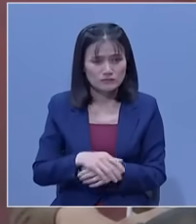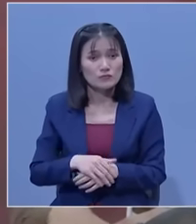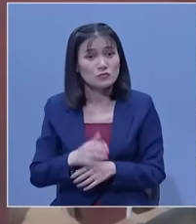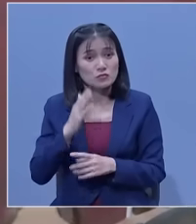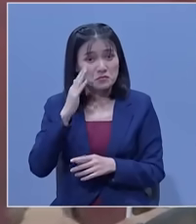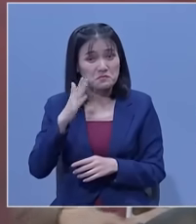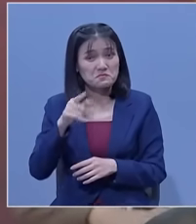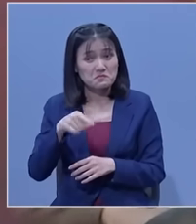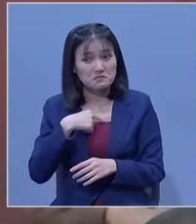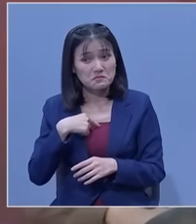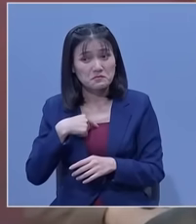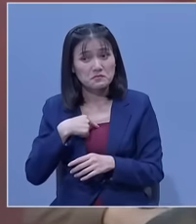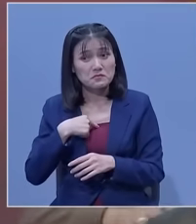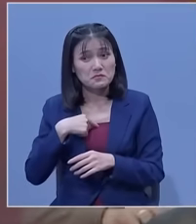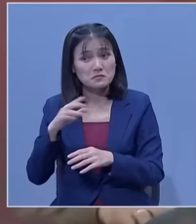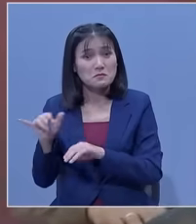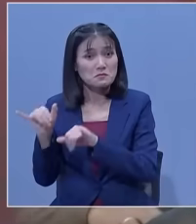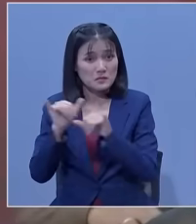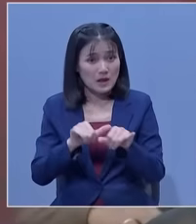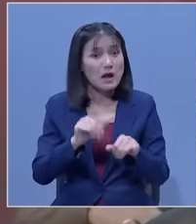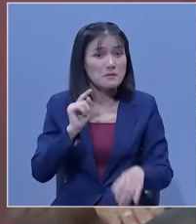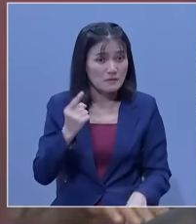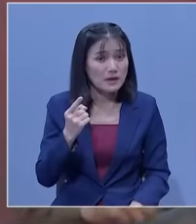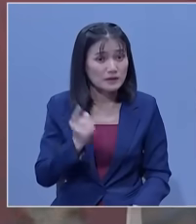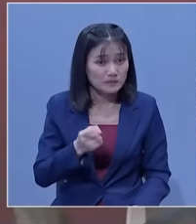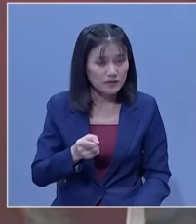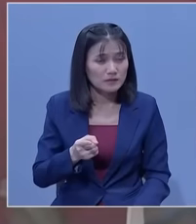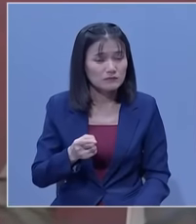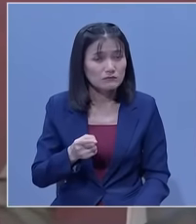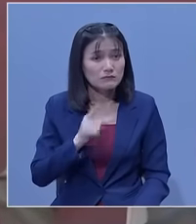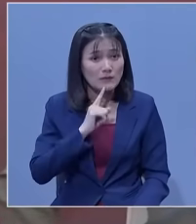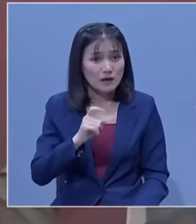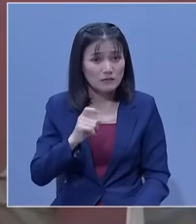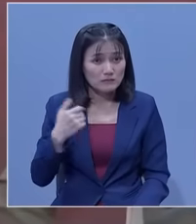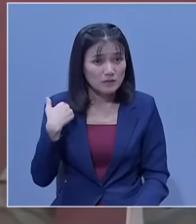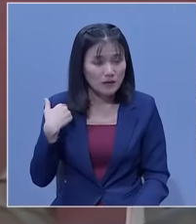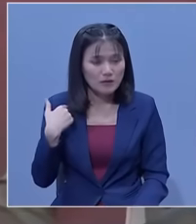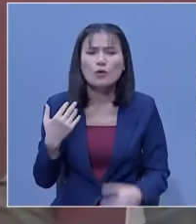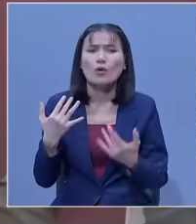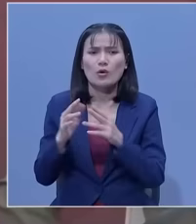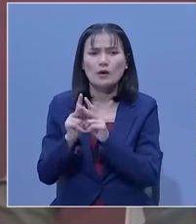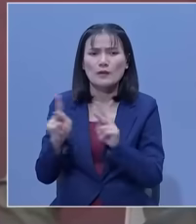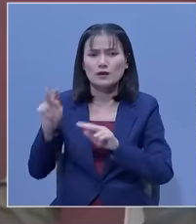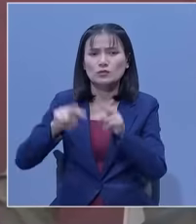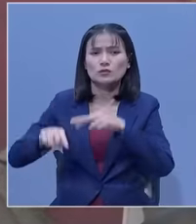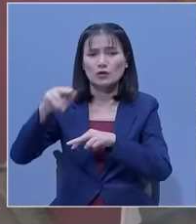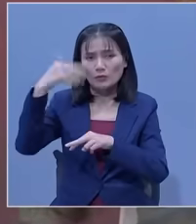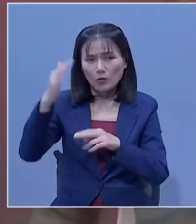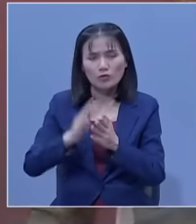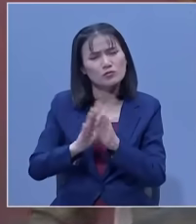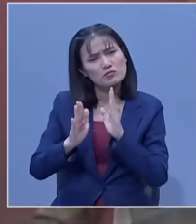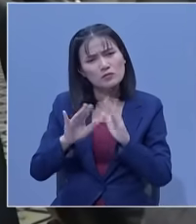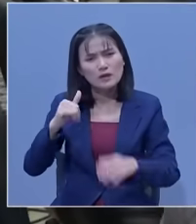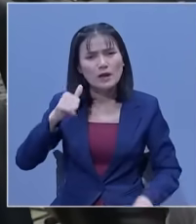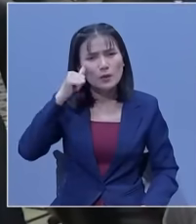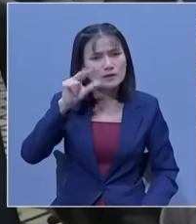รอบนึงคือท่านนายกก็บอกว่าตรงเนี้ยต้องรอผลจากคณะกรรมการตรวจสอบก่อนคืออาจจะใช้เวลา 30วันหรือ 60วัน